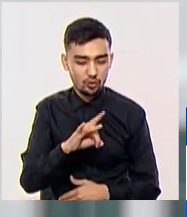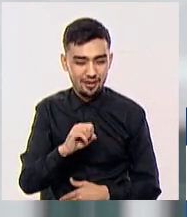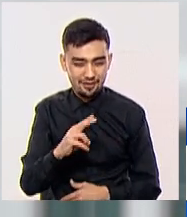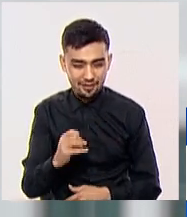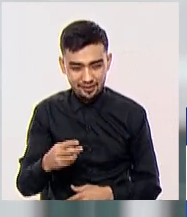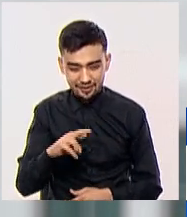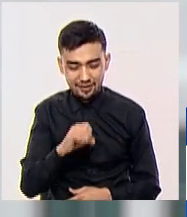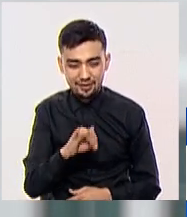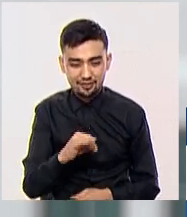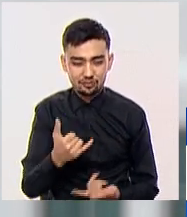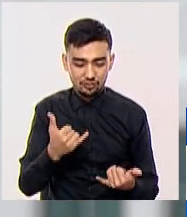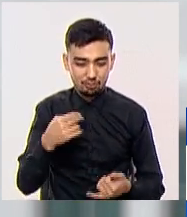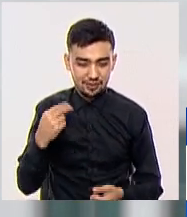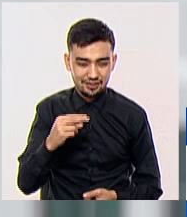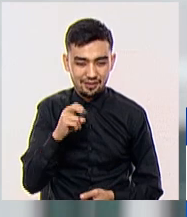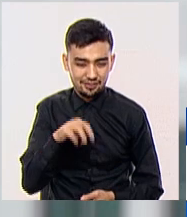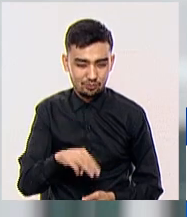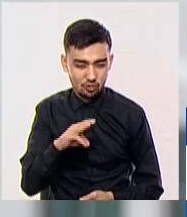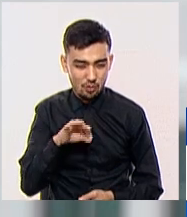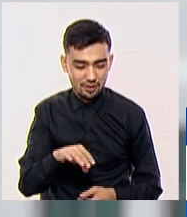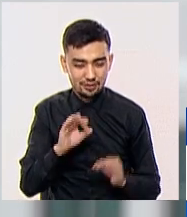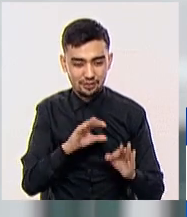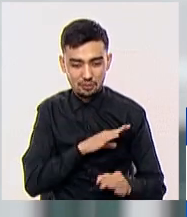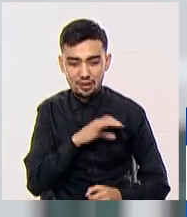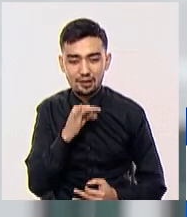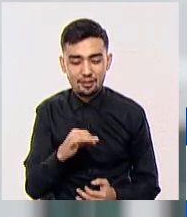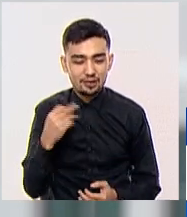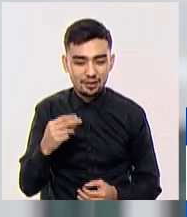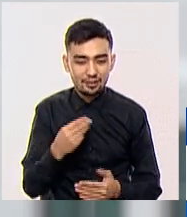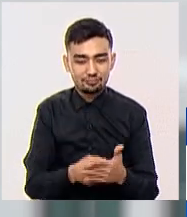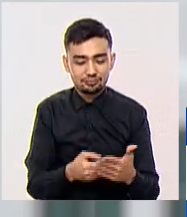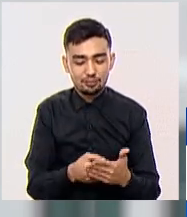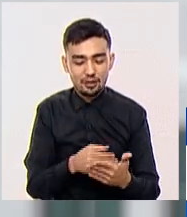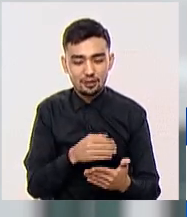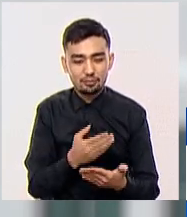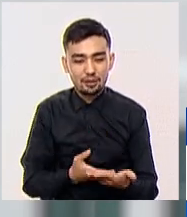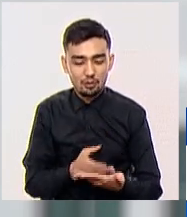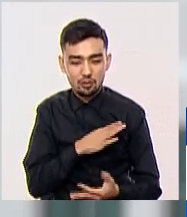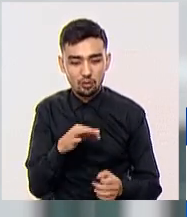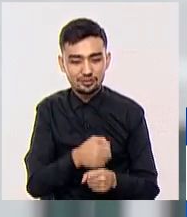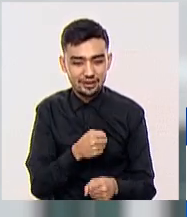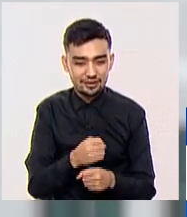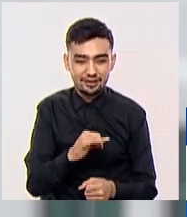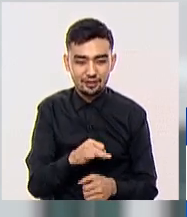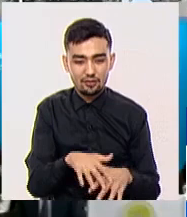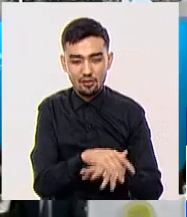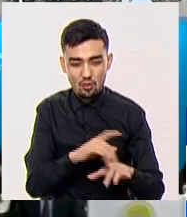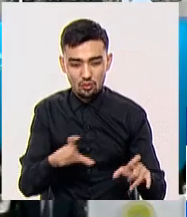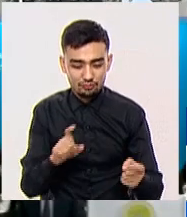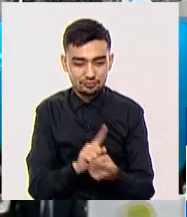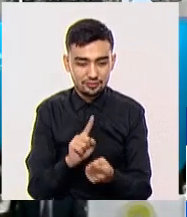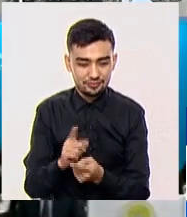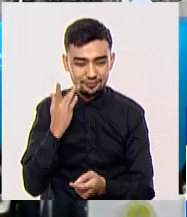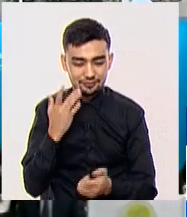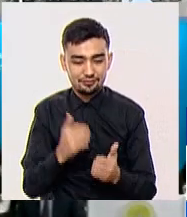сегодня Касым-Жомарт Токаев. Президент предлагает сделать децентрализацию, а деятелям чаще встречаться с народом.